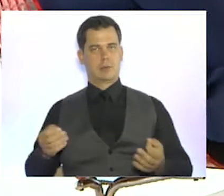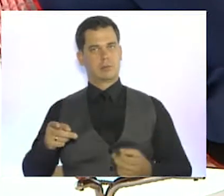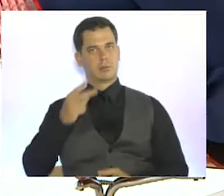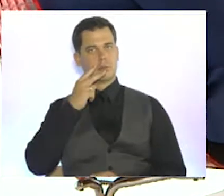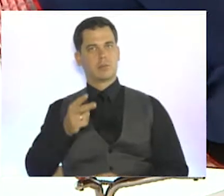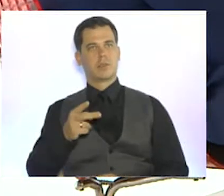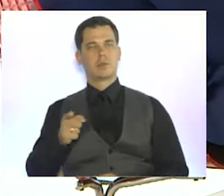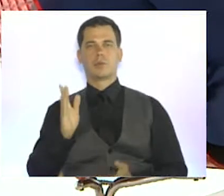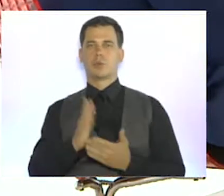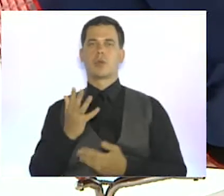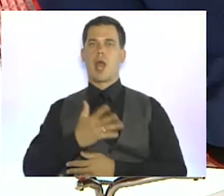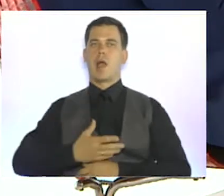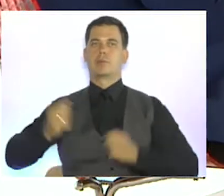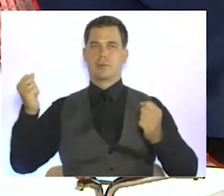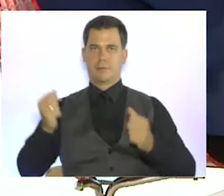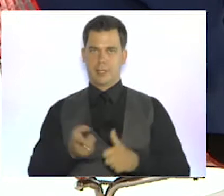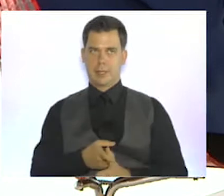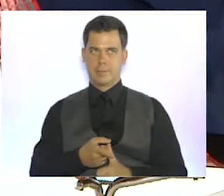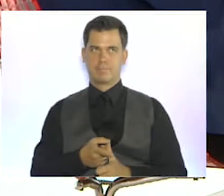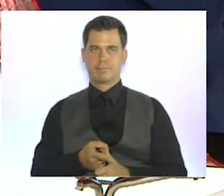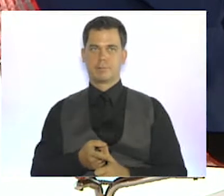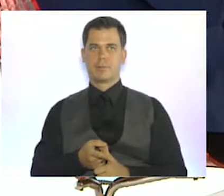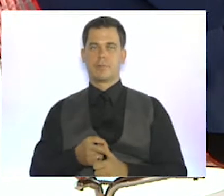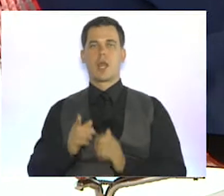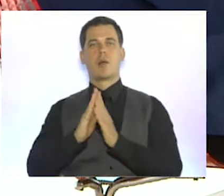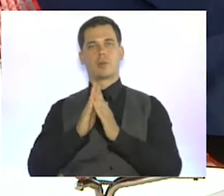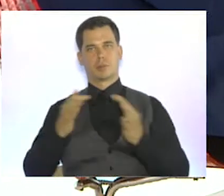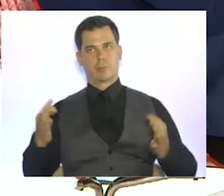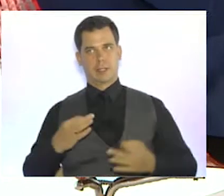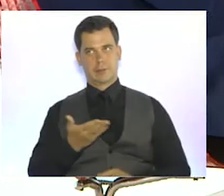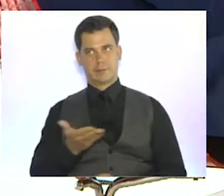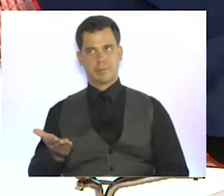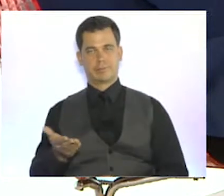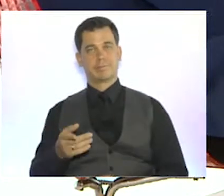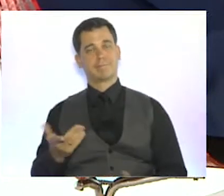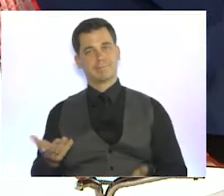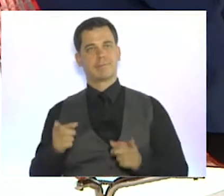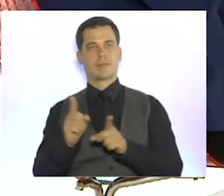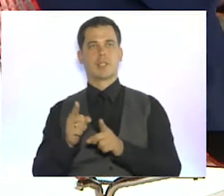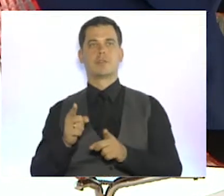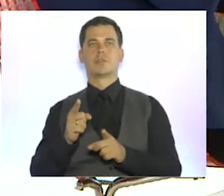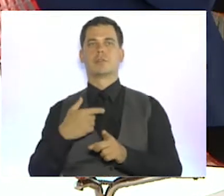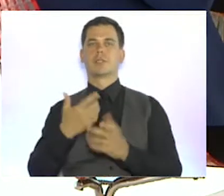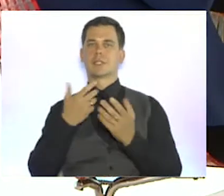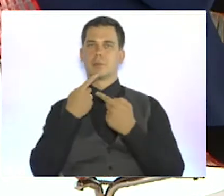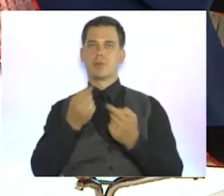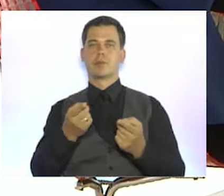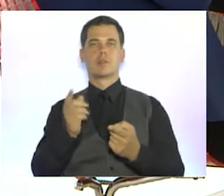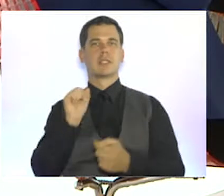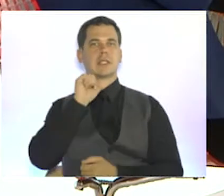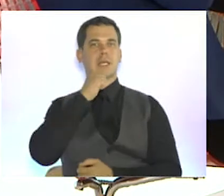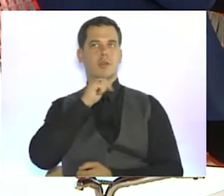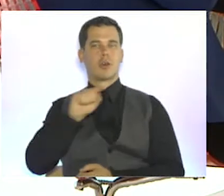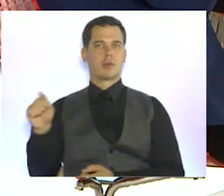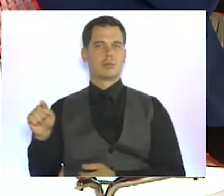mówimy tylko o absolwentach. Proszę państwa, natomiast no, trzeba też pomyśleć o seniorach, bo